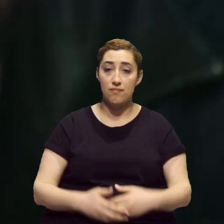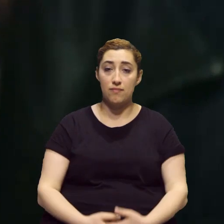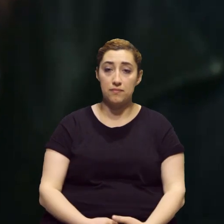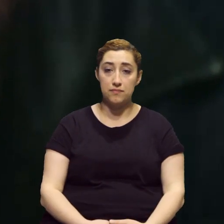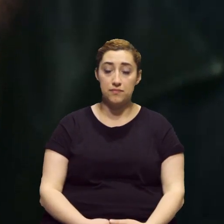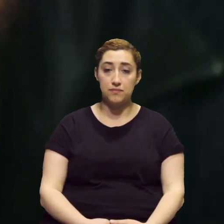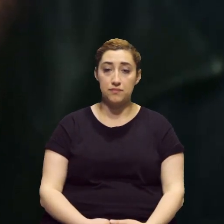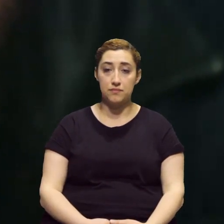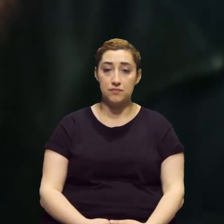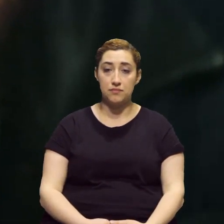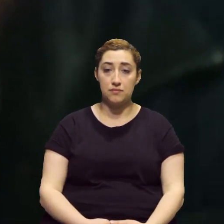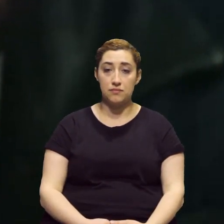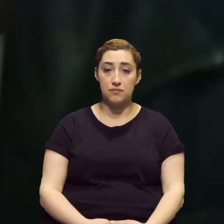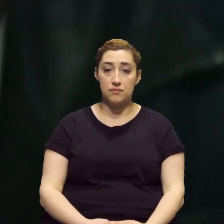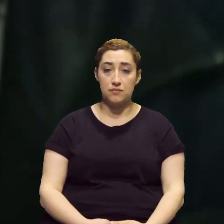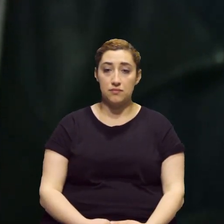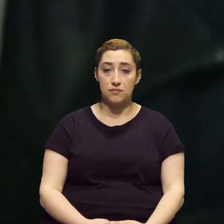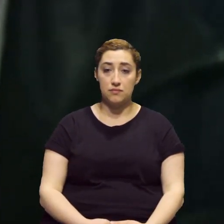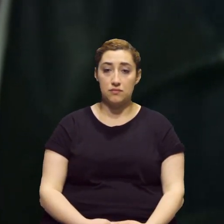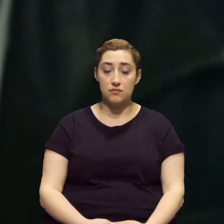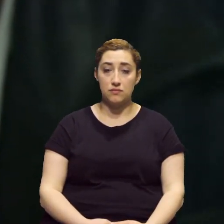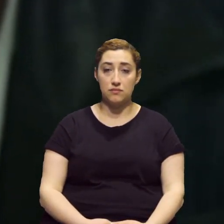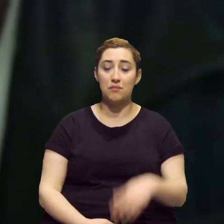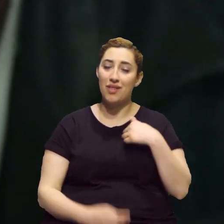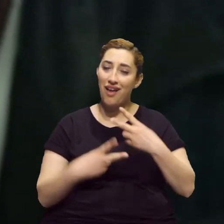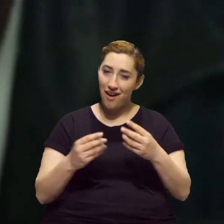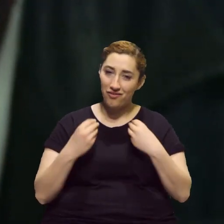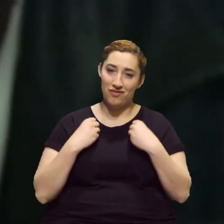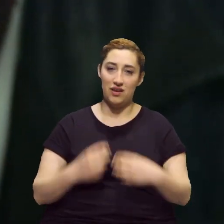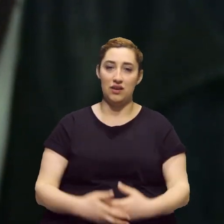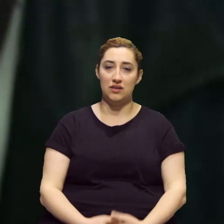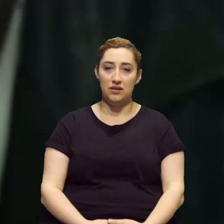Mustafa Leyla'nın yüzüne bakmıyor. Beni affet.